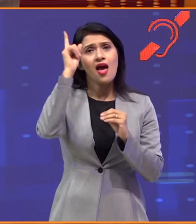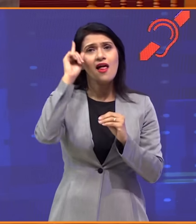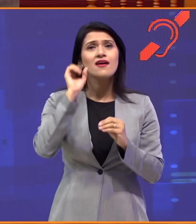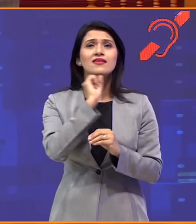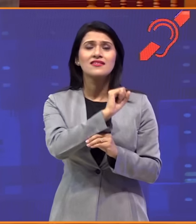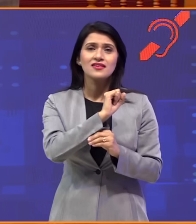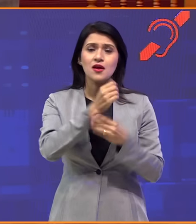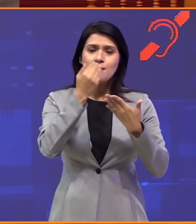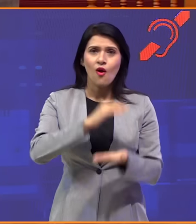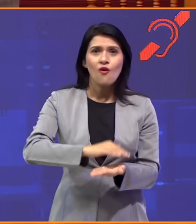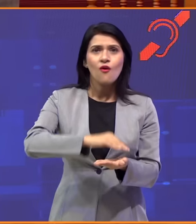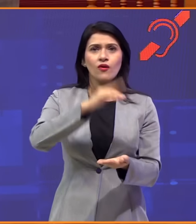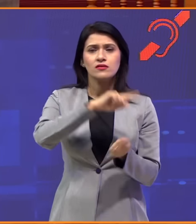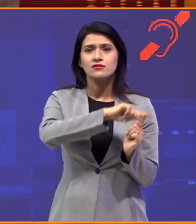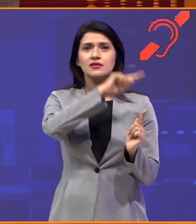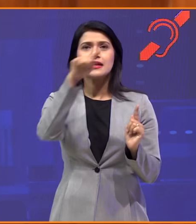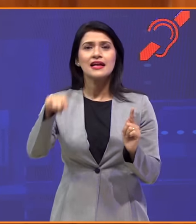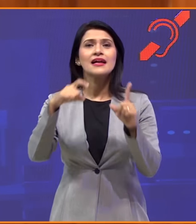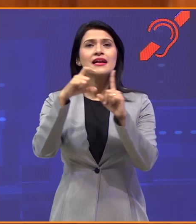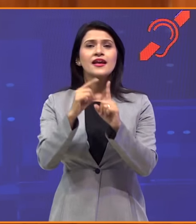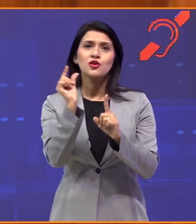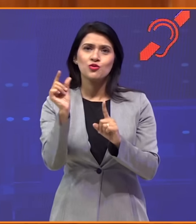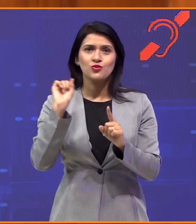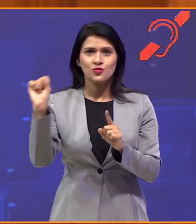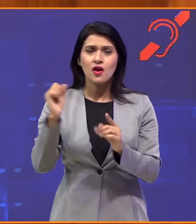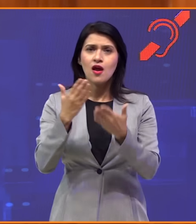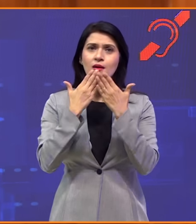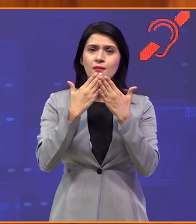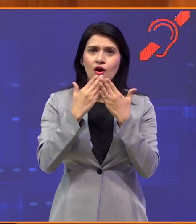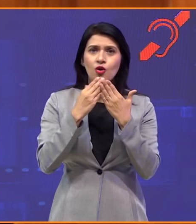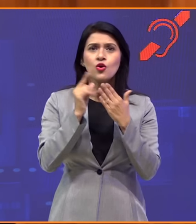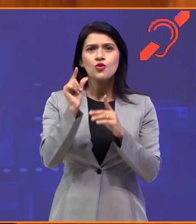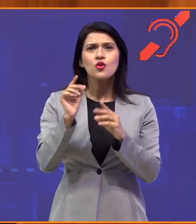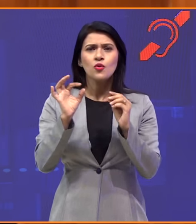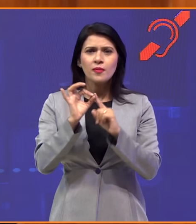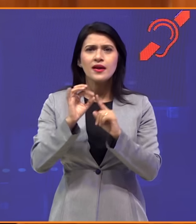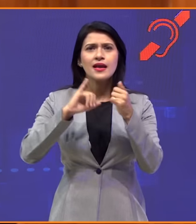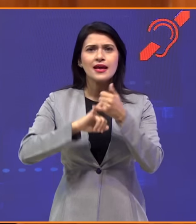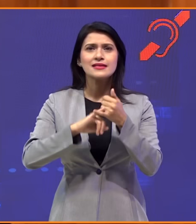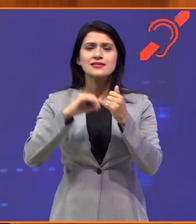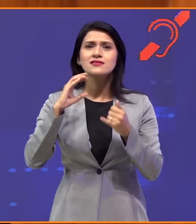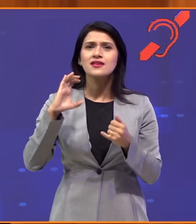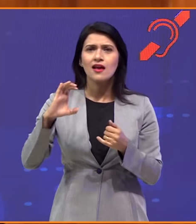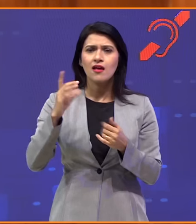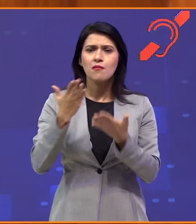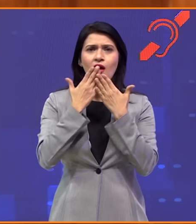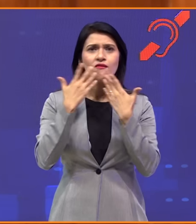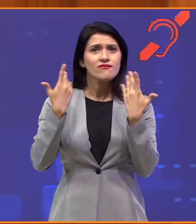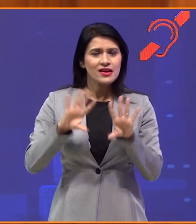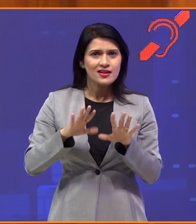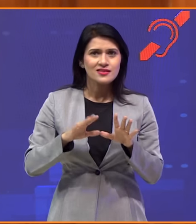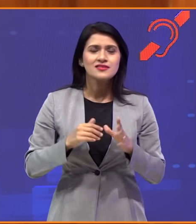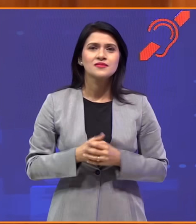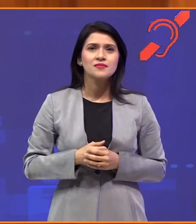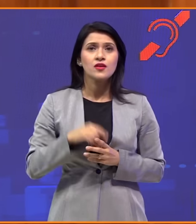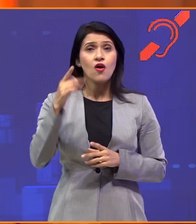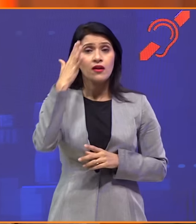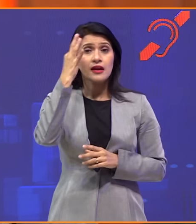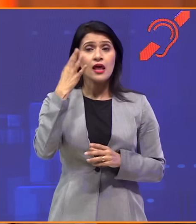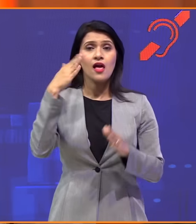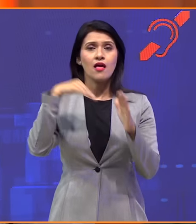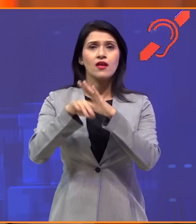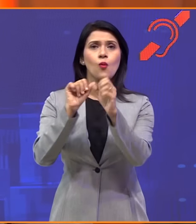इसकी वहां से दिल्ली यूनिवर्सिटी में आया दिल्ली यूनिवर्सिटी में पढ़ाई यूपीएससी कंपीट किया हुआ आदमी है और अब जो है इंटेलिजेंस में